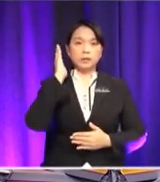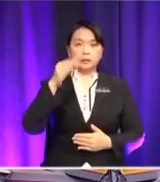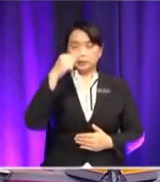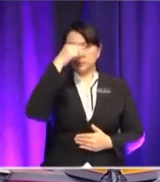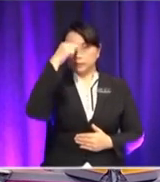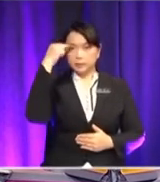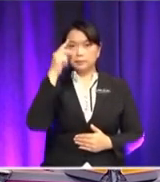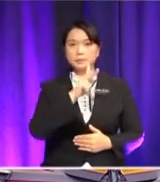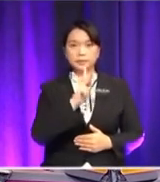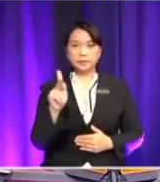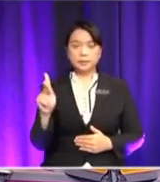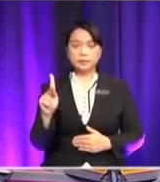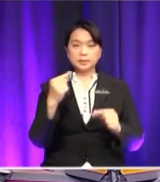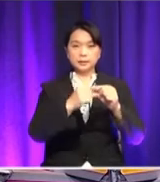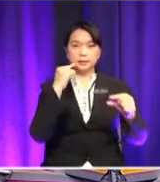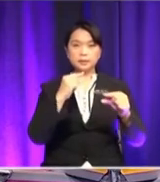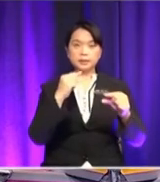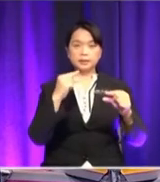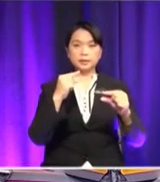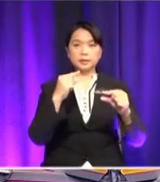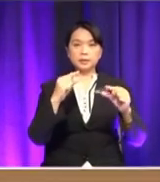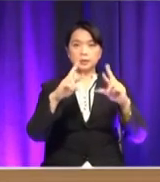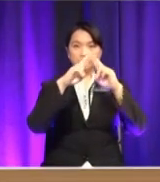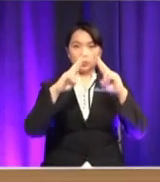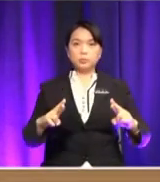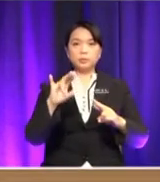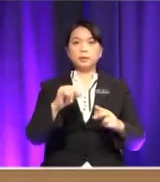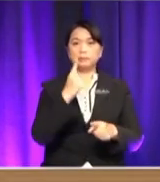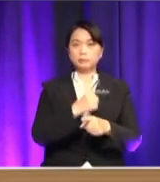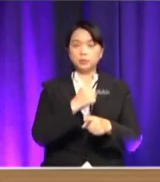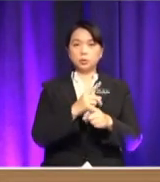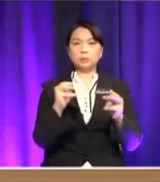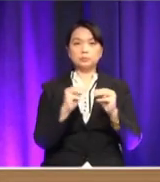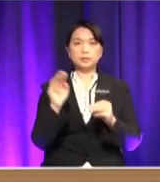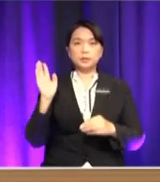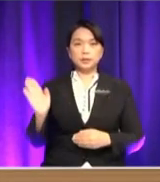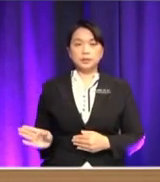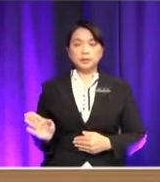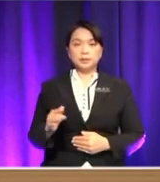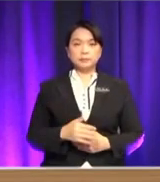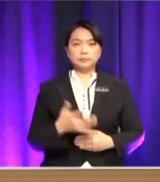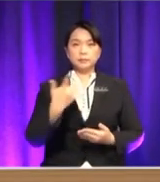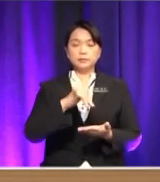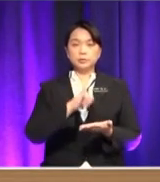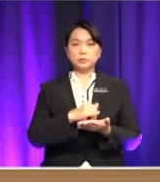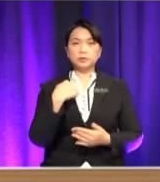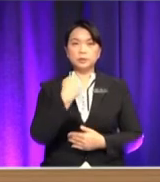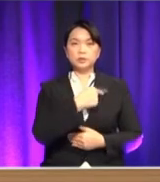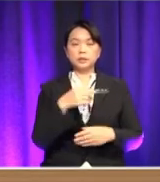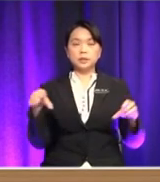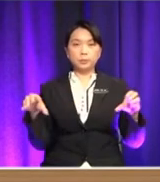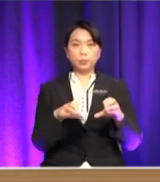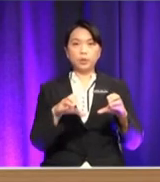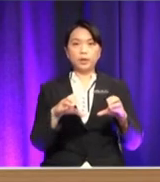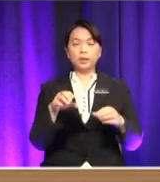Oke kita akan hitam kan Gan gubung yang betul sama canggih disambung yang betul dan kemudian kita buat munculnya